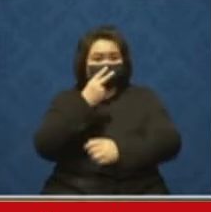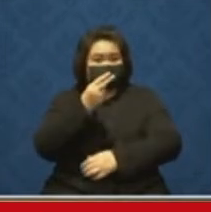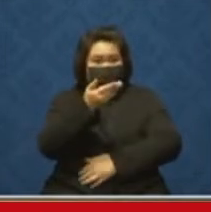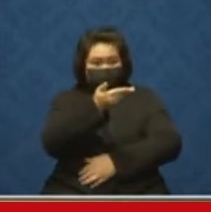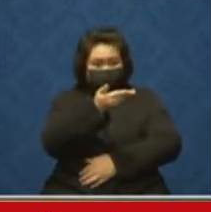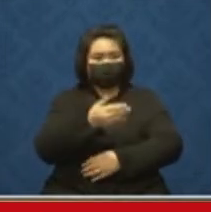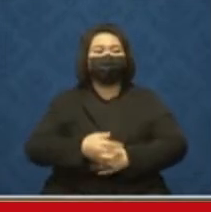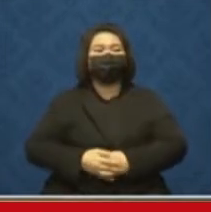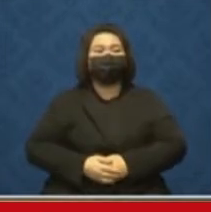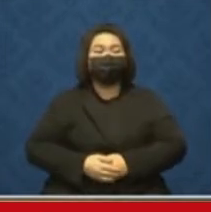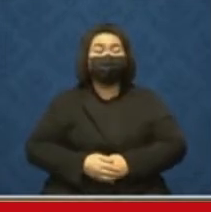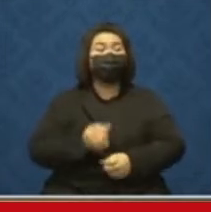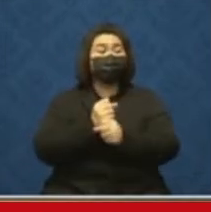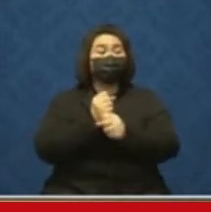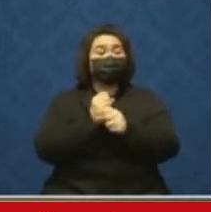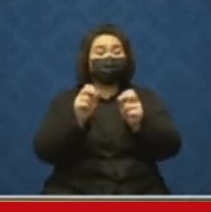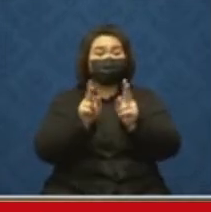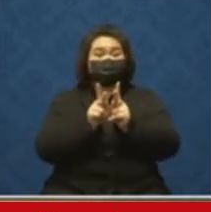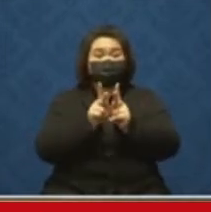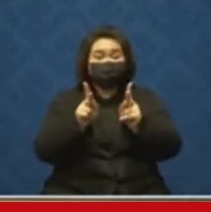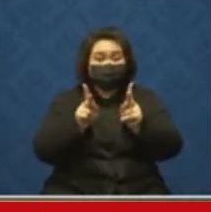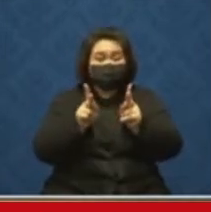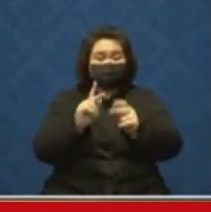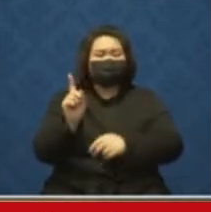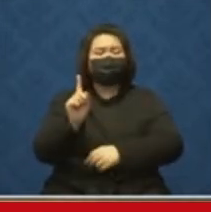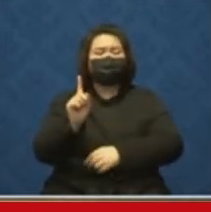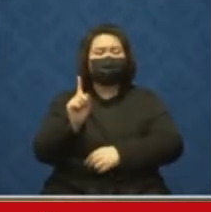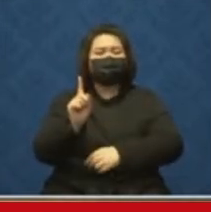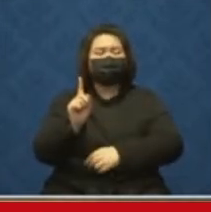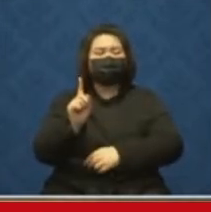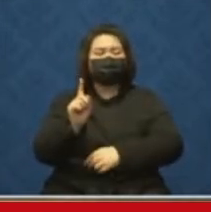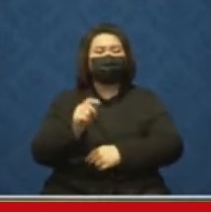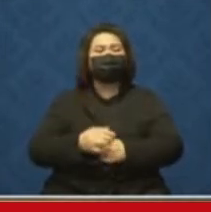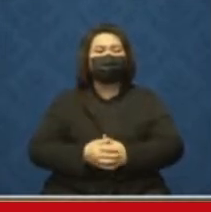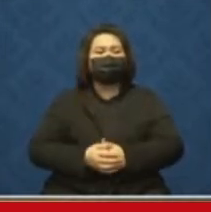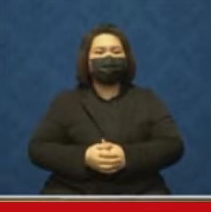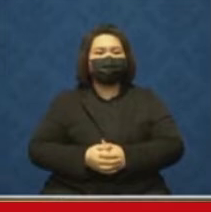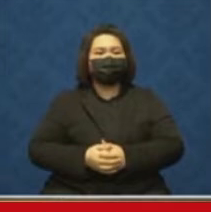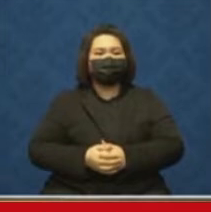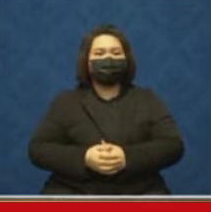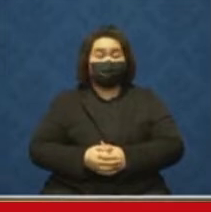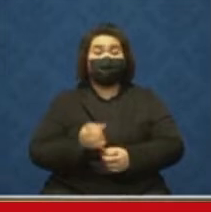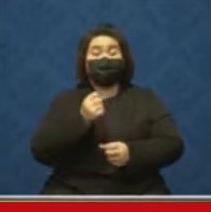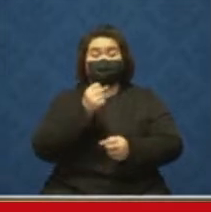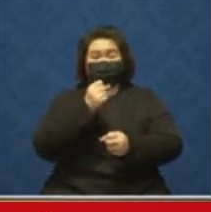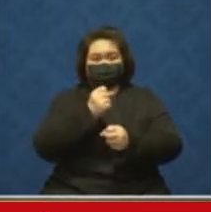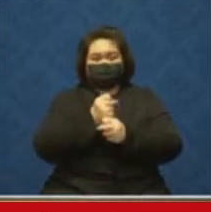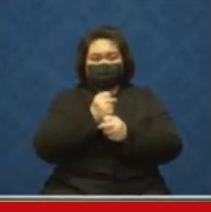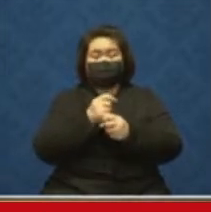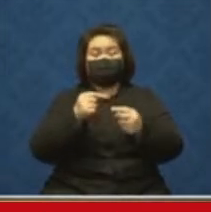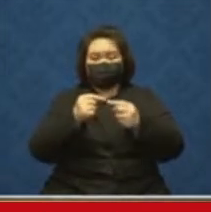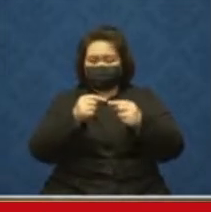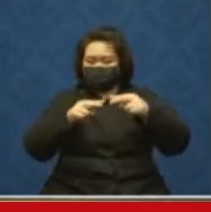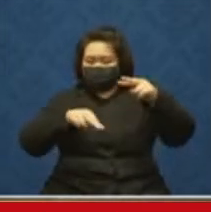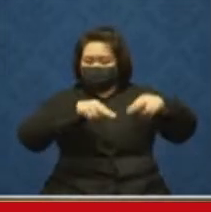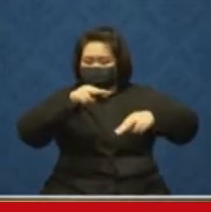เป็นกรรมการ กรมธิการในการกำกับสำนักงาน คณะกรรมการคุมครอง